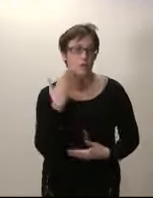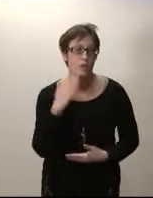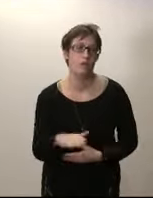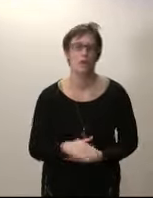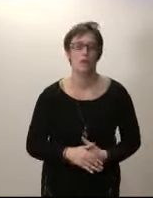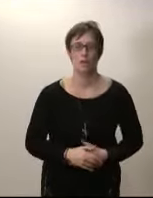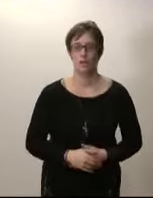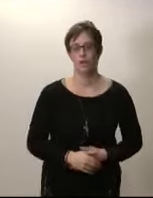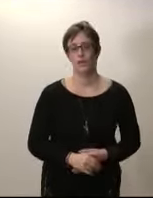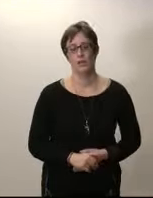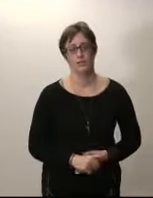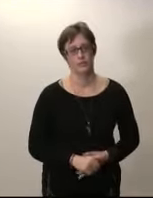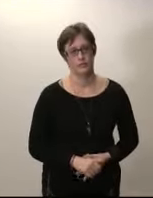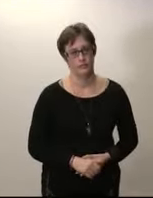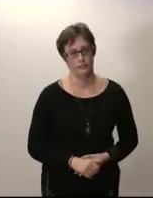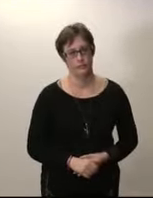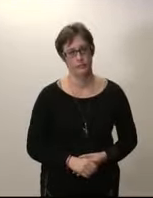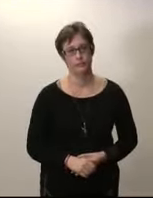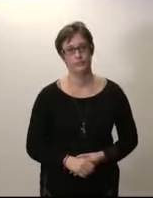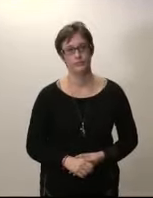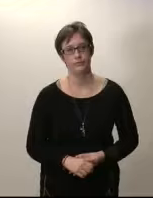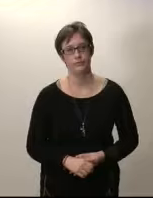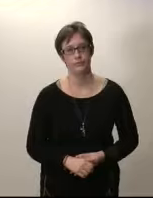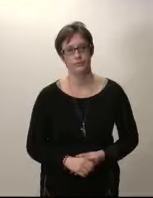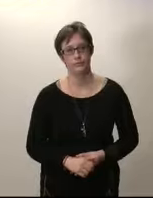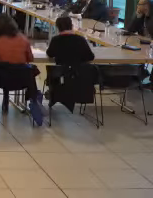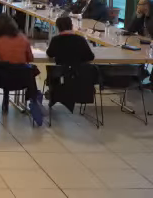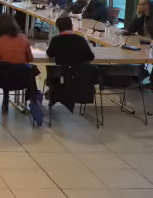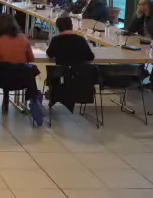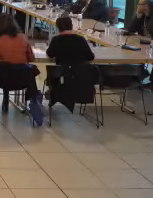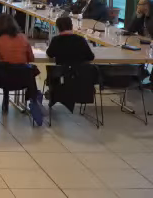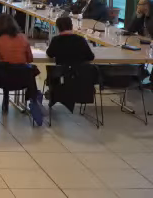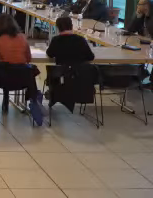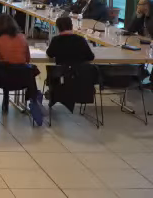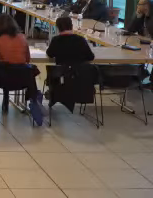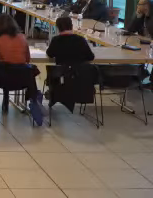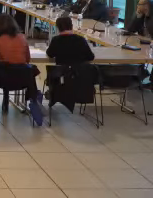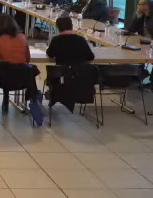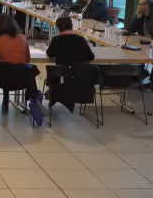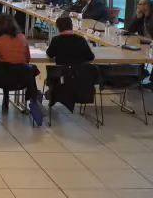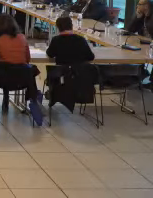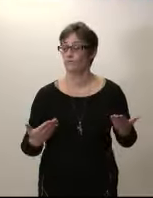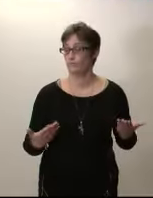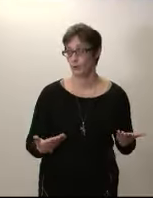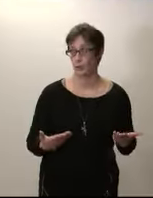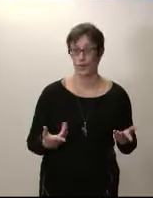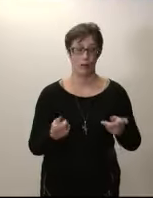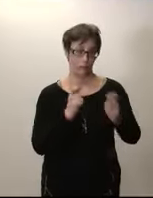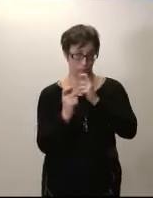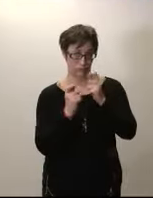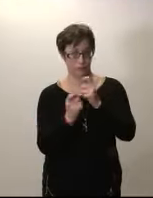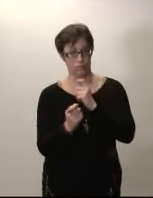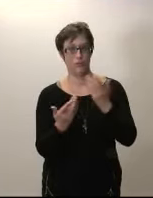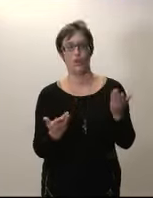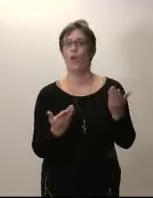Monsieur Haraud. Oui, simplement pour redire, dans le cadre de la discussion qui est la nôtre là en ce moment, c'est